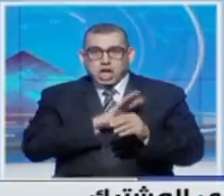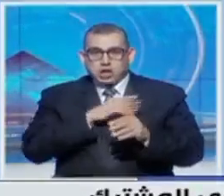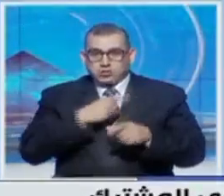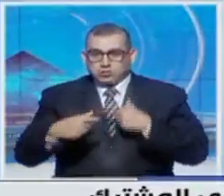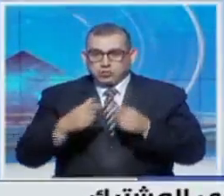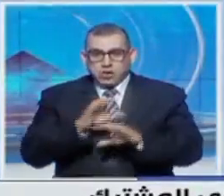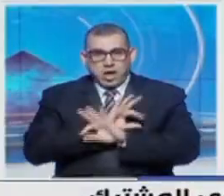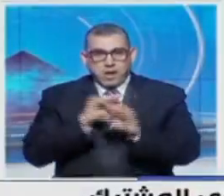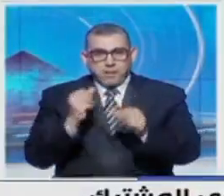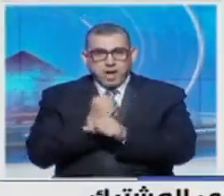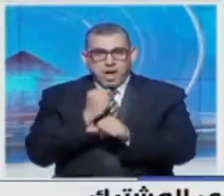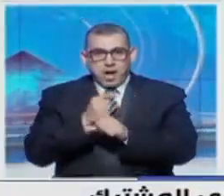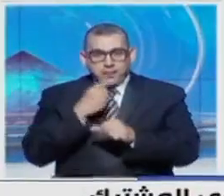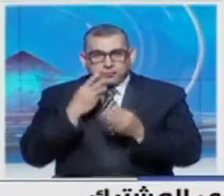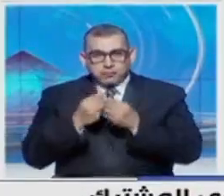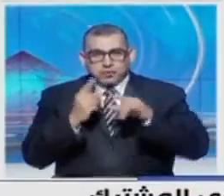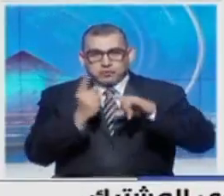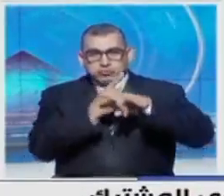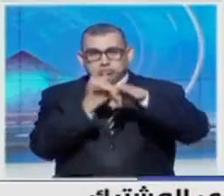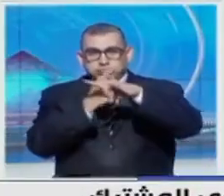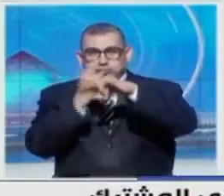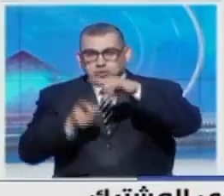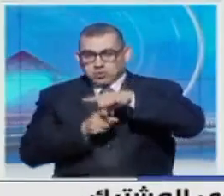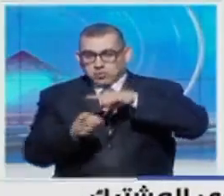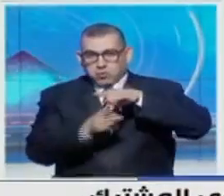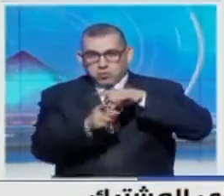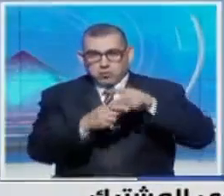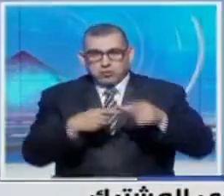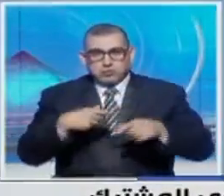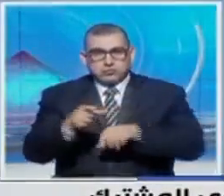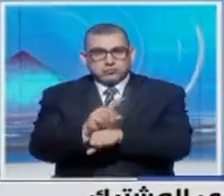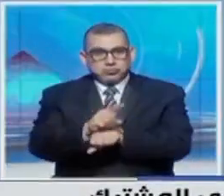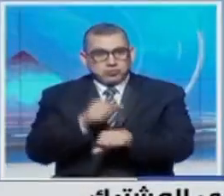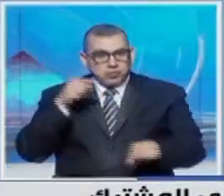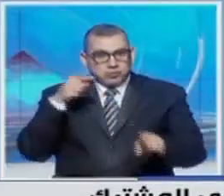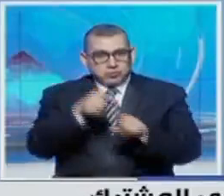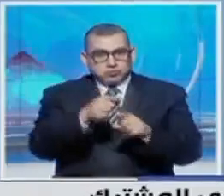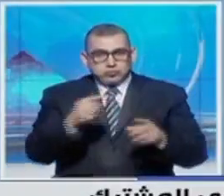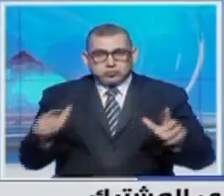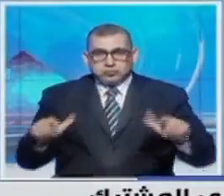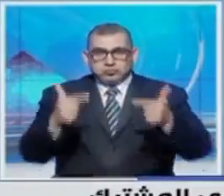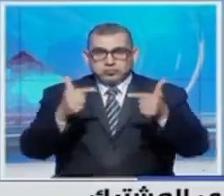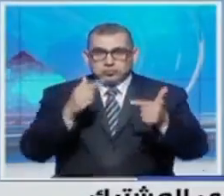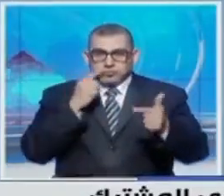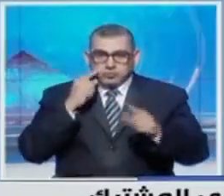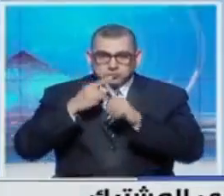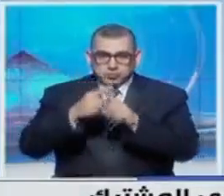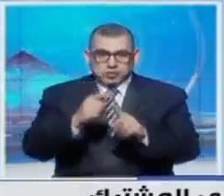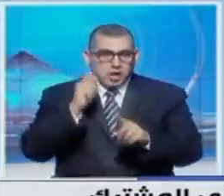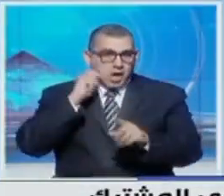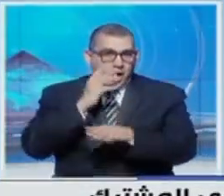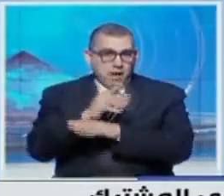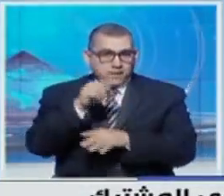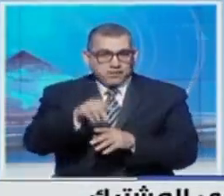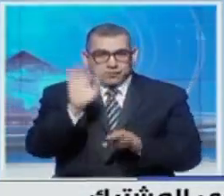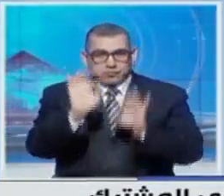متعددة المهام والهليكوبتر المسلح المضاد للدبابات بالاشتباك وتدمير الأهداف المعادية.